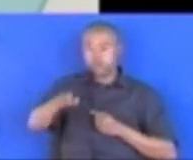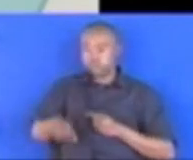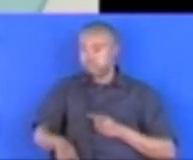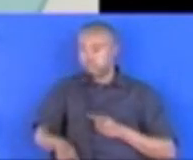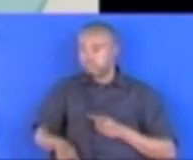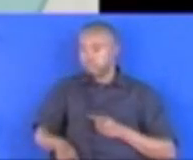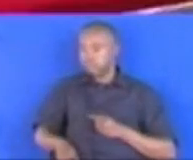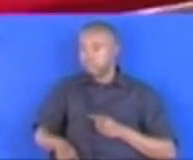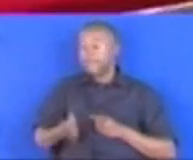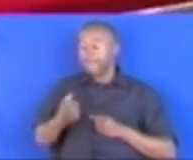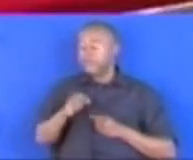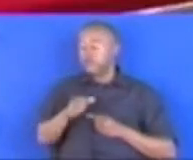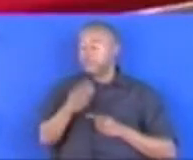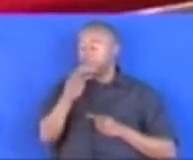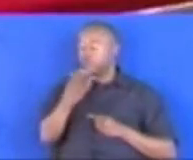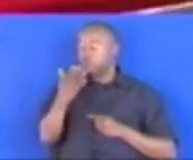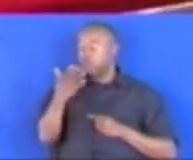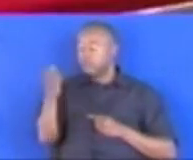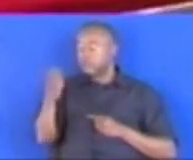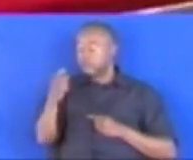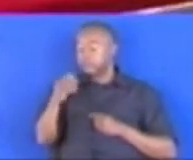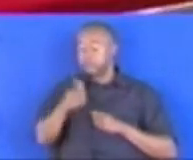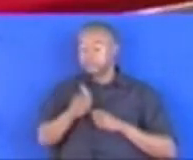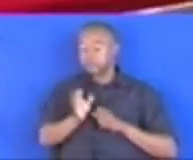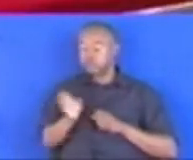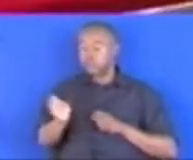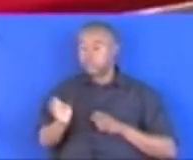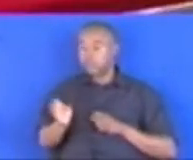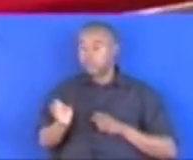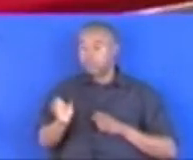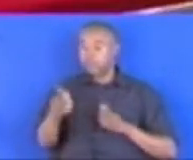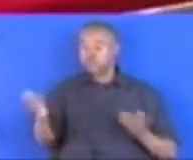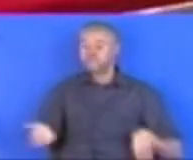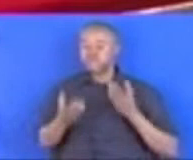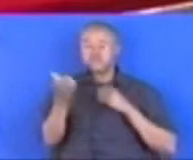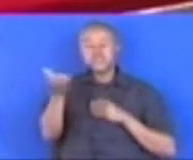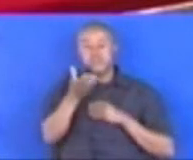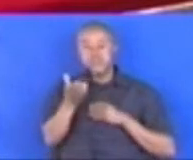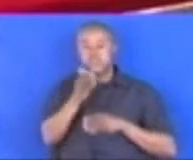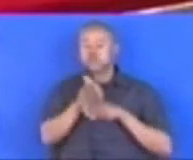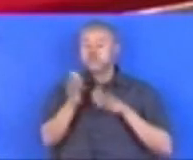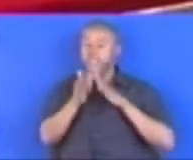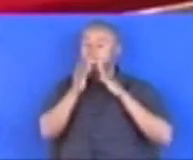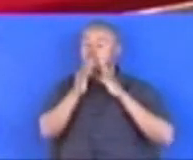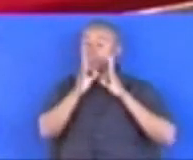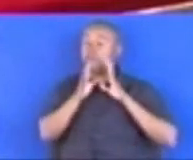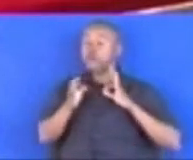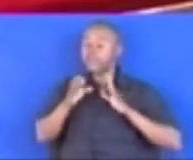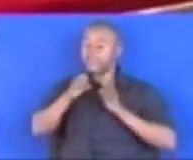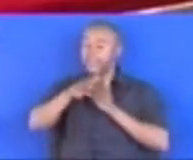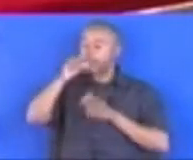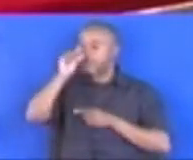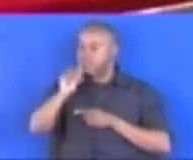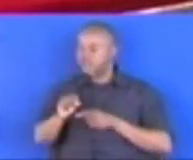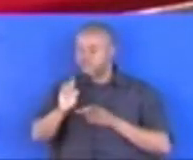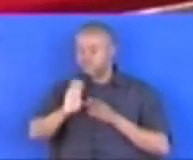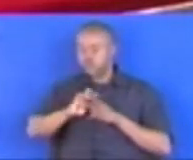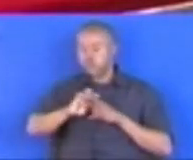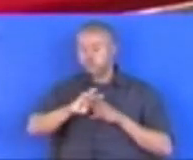milioni 350.7 kwa ajili ya kuamsha ari ya jamii kujenga nyumba bora za gharama nafuu na teknolojia